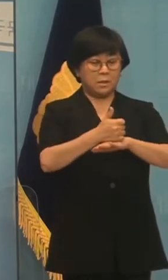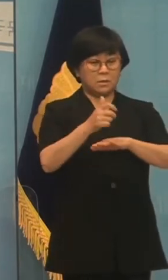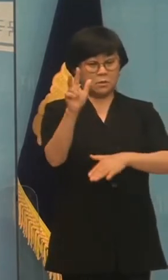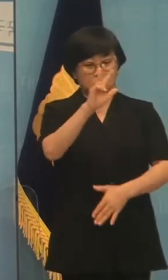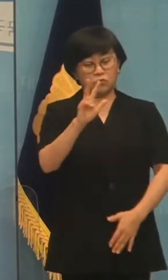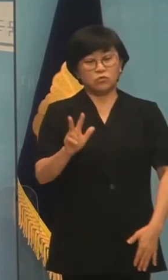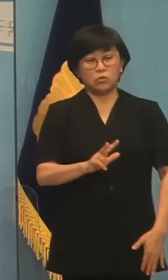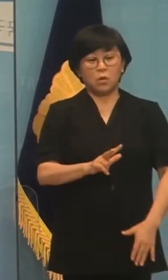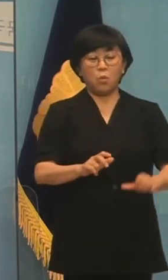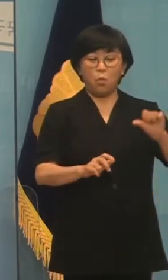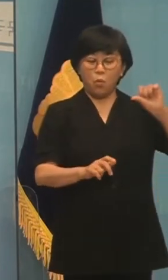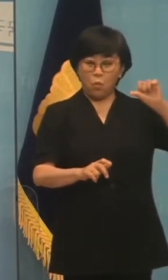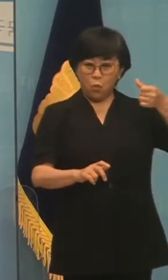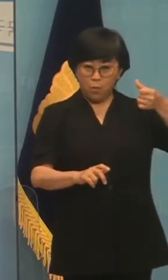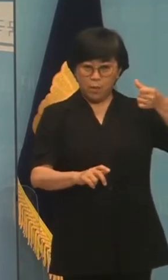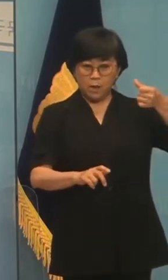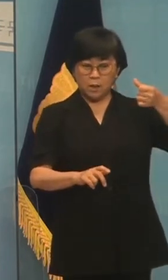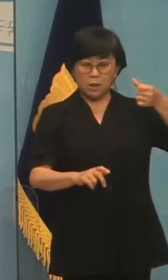전국에